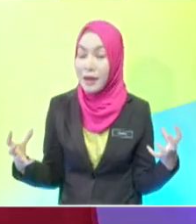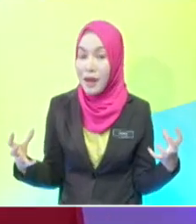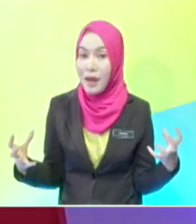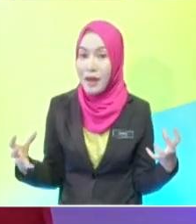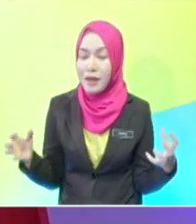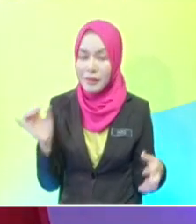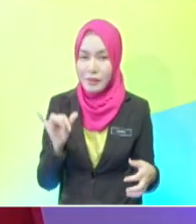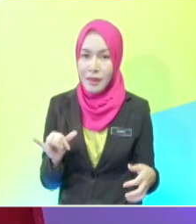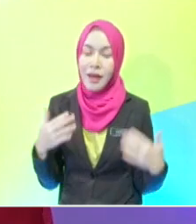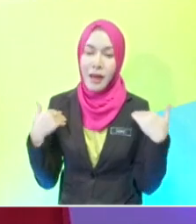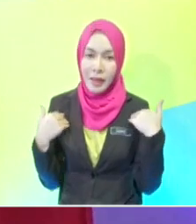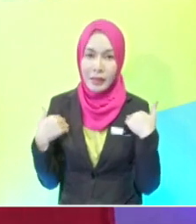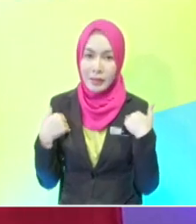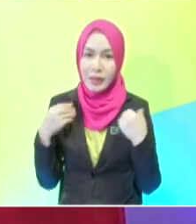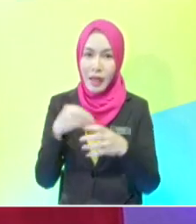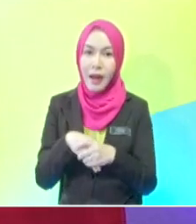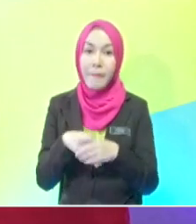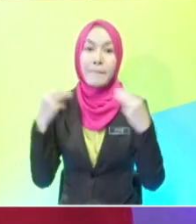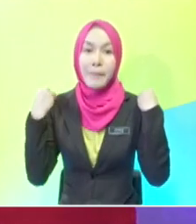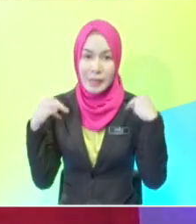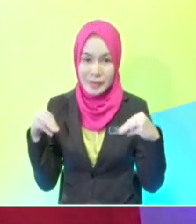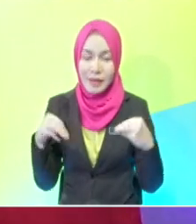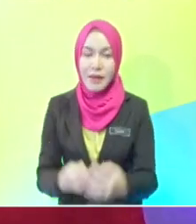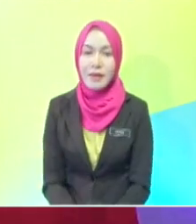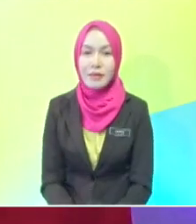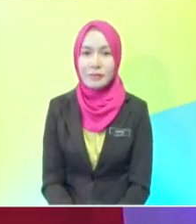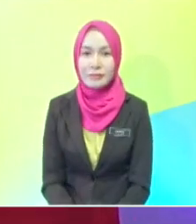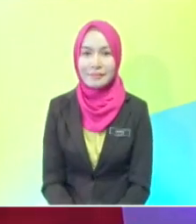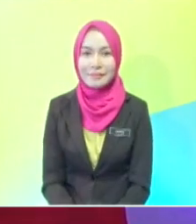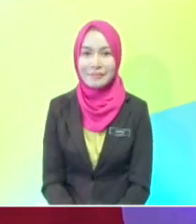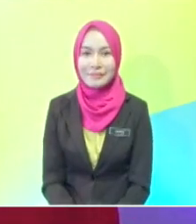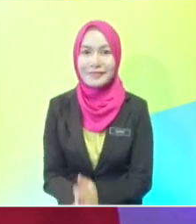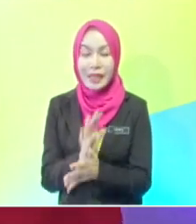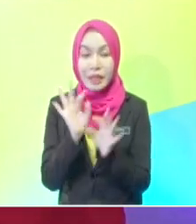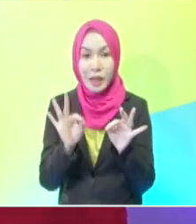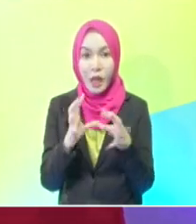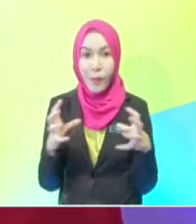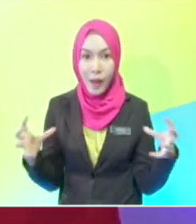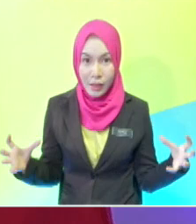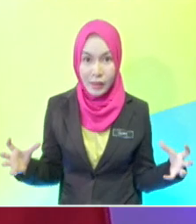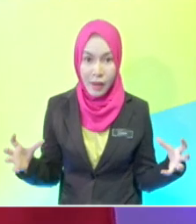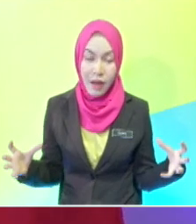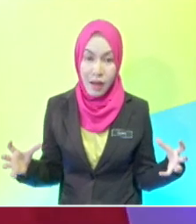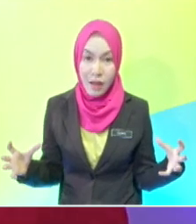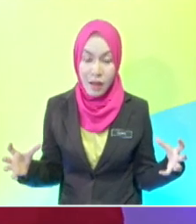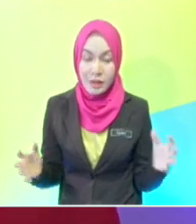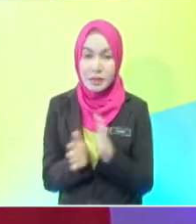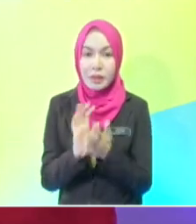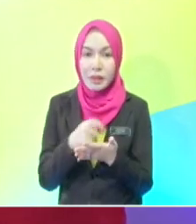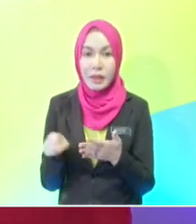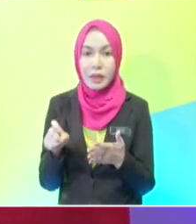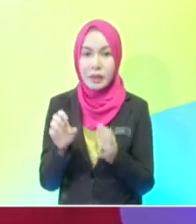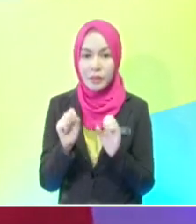banyak harga dia akan mahal jadi bila benda itu berlambangkan ada banyak seharga dia akan